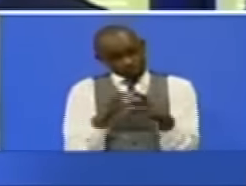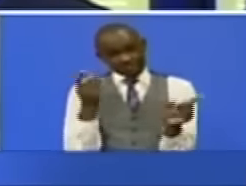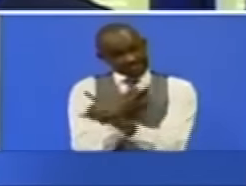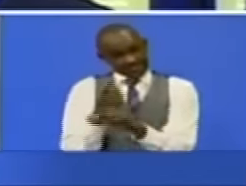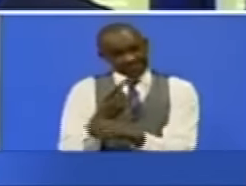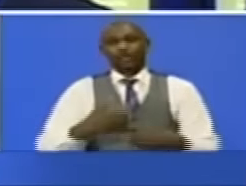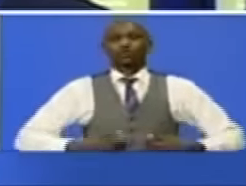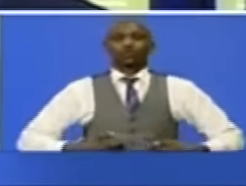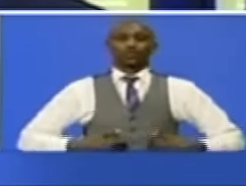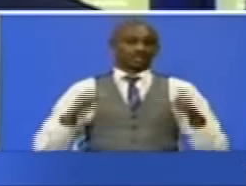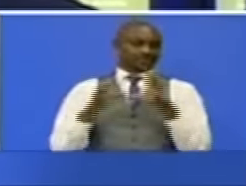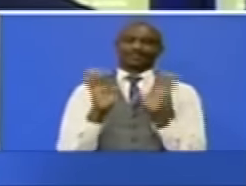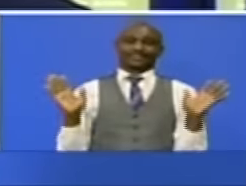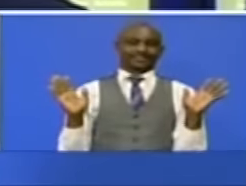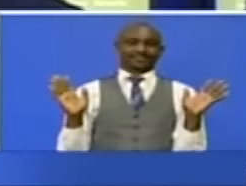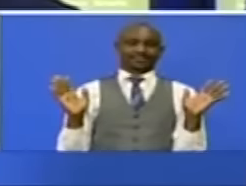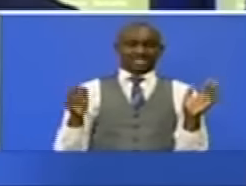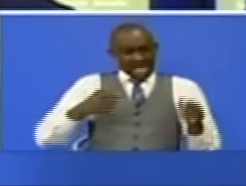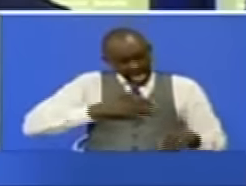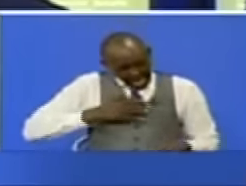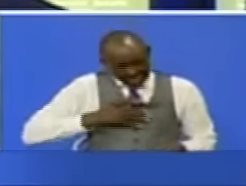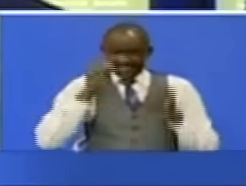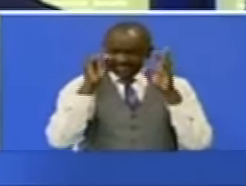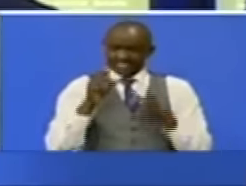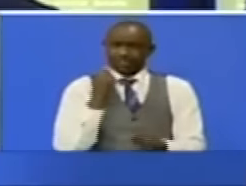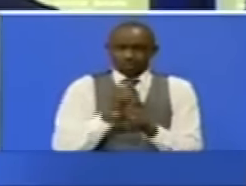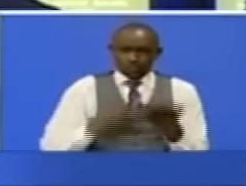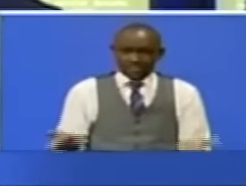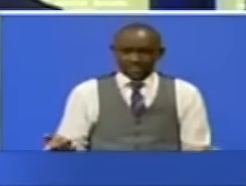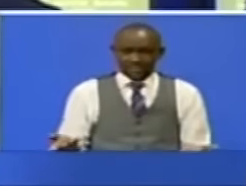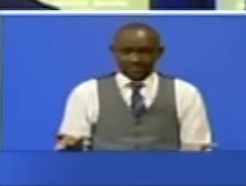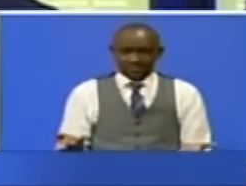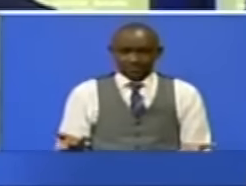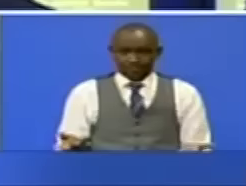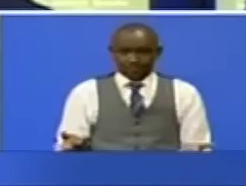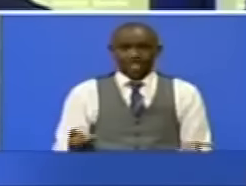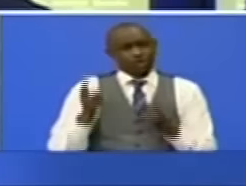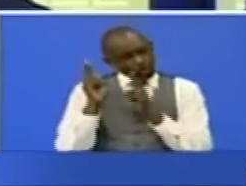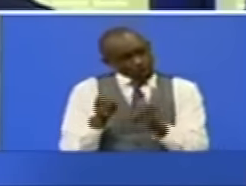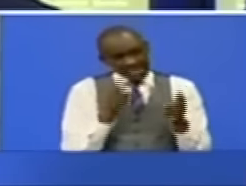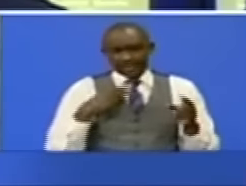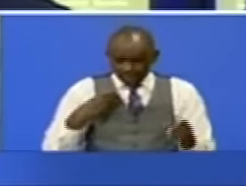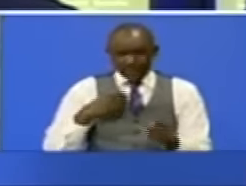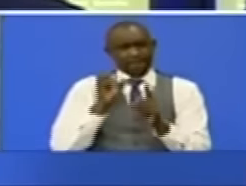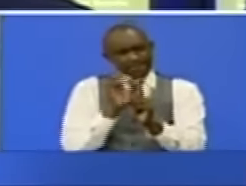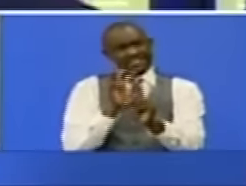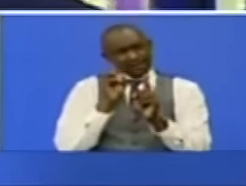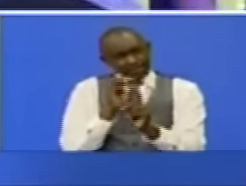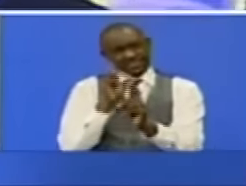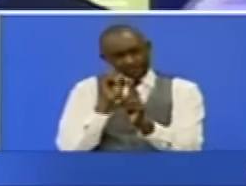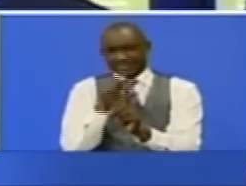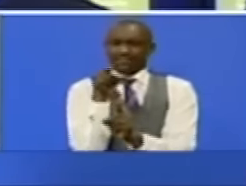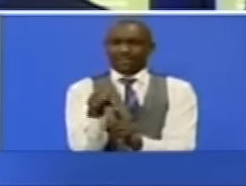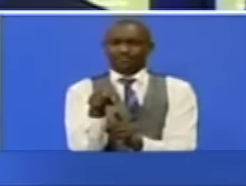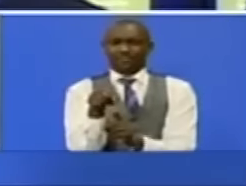youth. And for us as educators, most of the time, we are normally mentoring these young people. So as